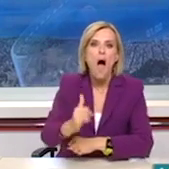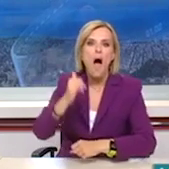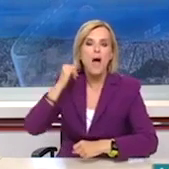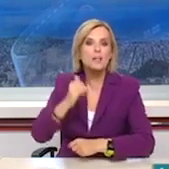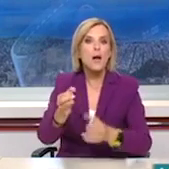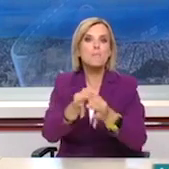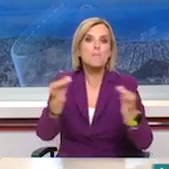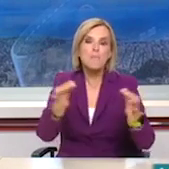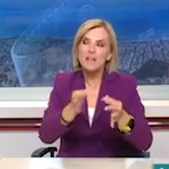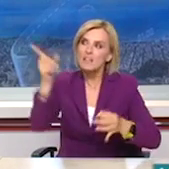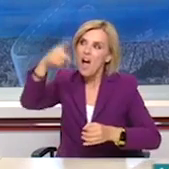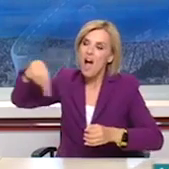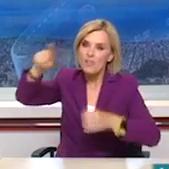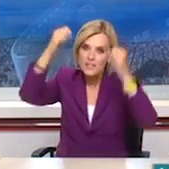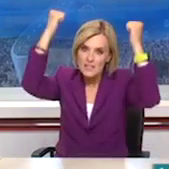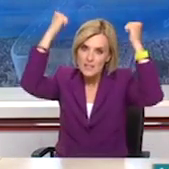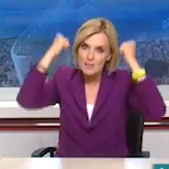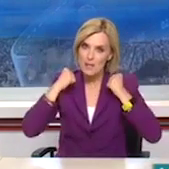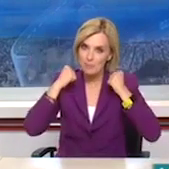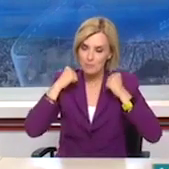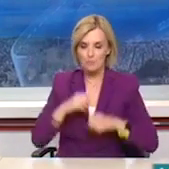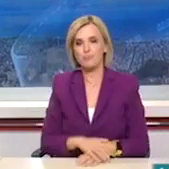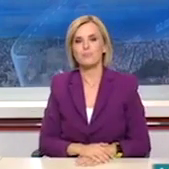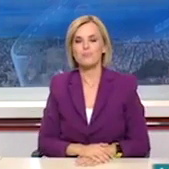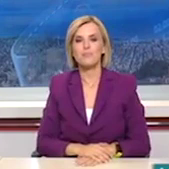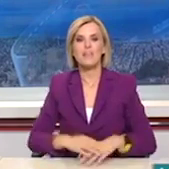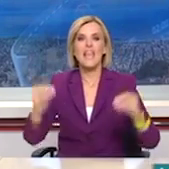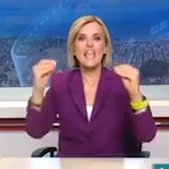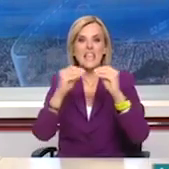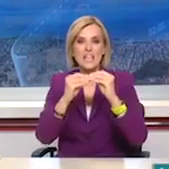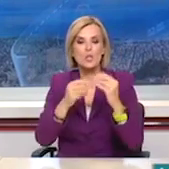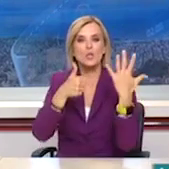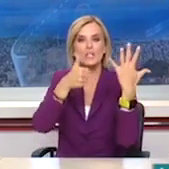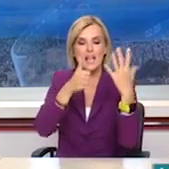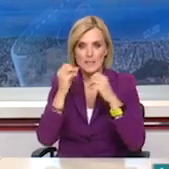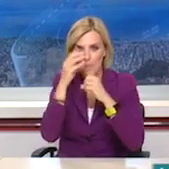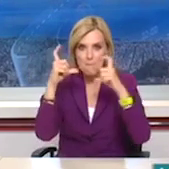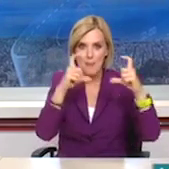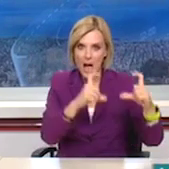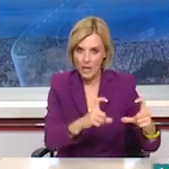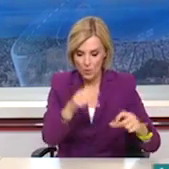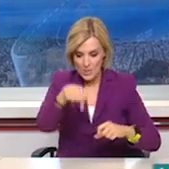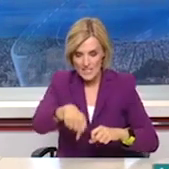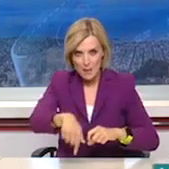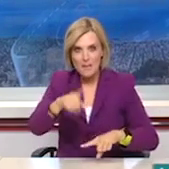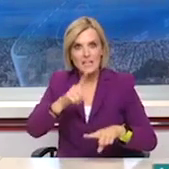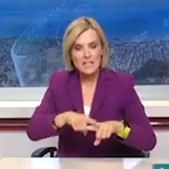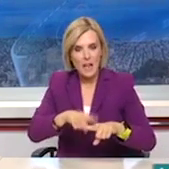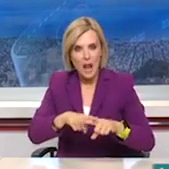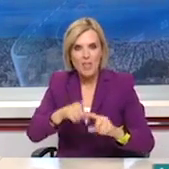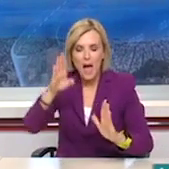Στις 26 Μαΐου στην Ελλάδα μας καταγράφονταν συνολικά 16 θάνατοι ανά εκατομμύριο πληθυσμού, έναντι 815 στο